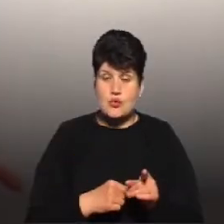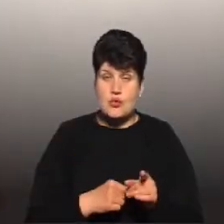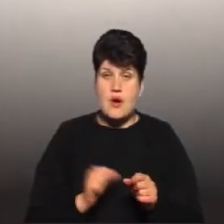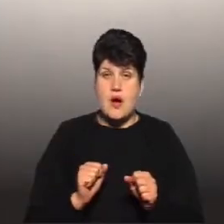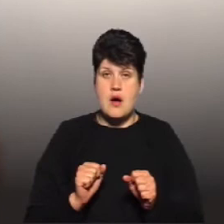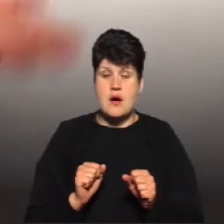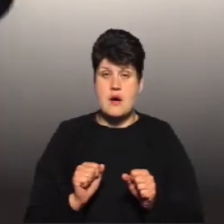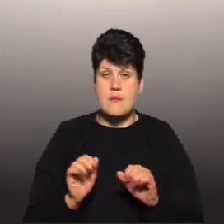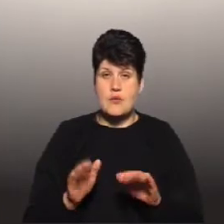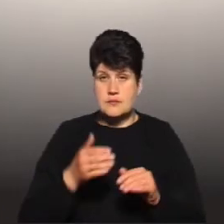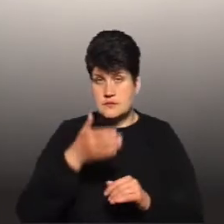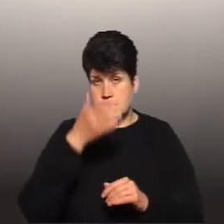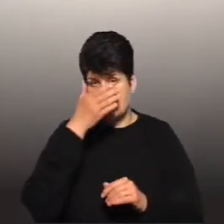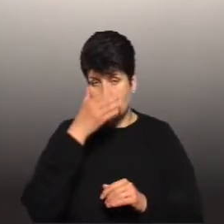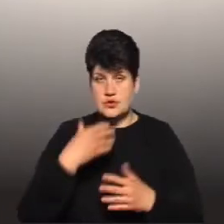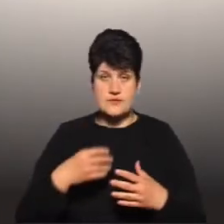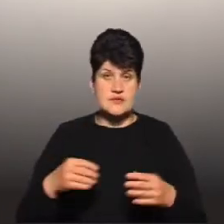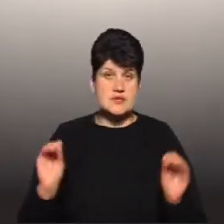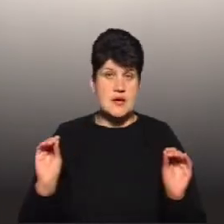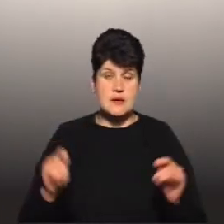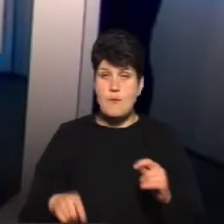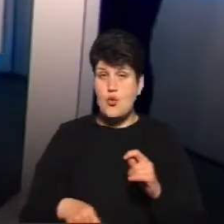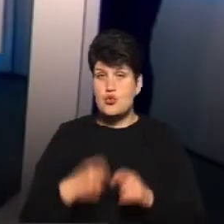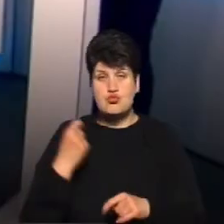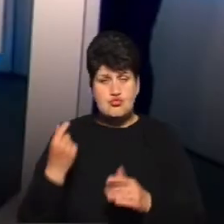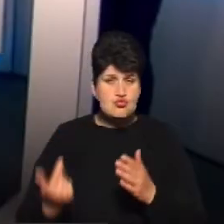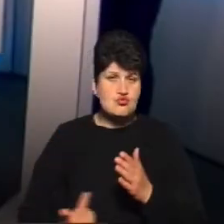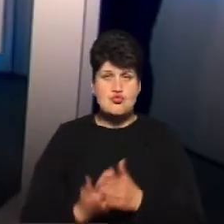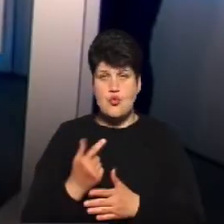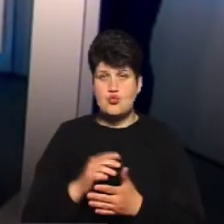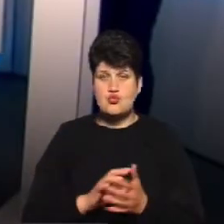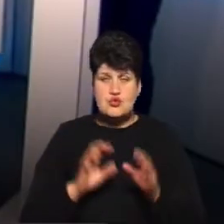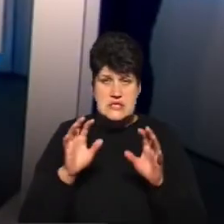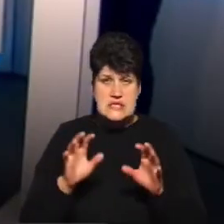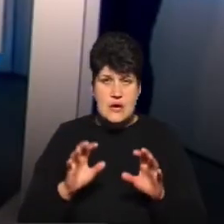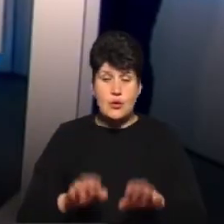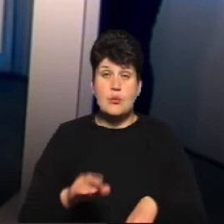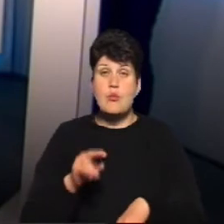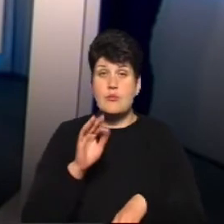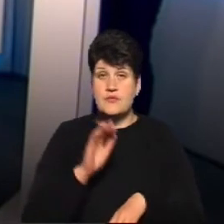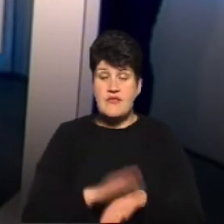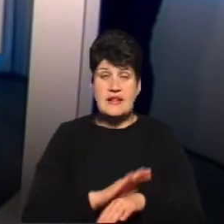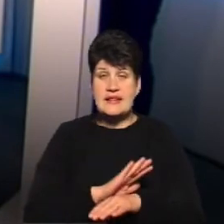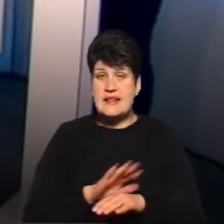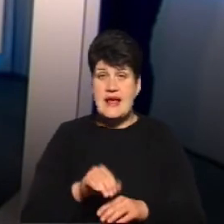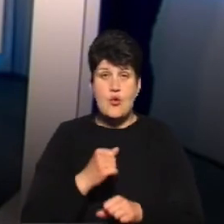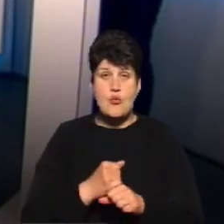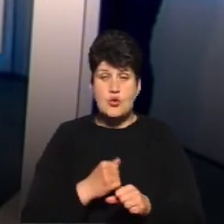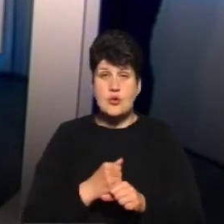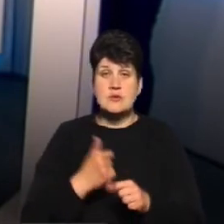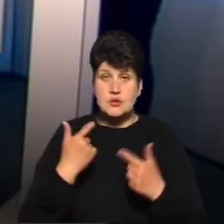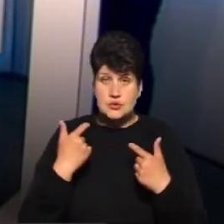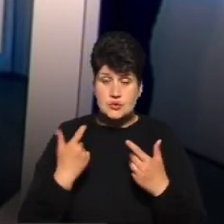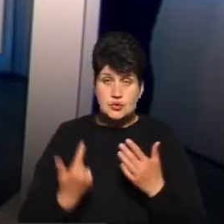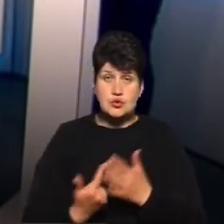закривають очі все і порушують знову закон, і де-факто необроблене вже, знову тож вже тоді вважається